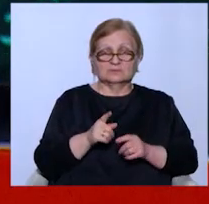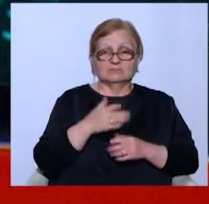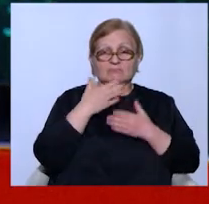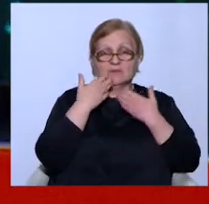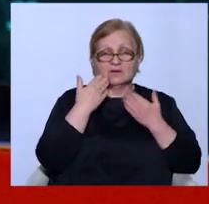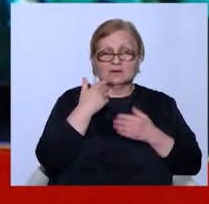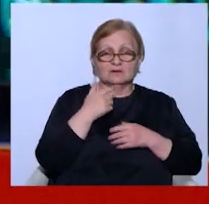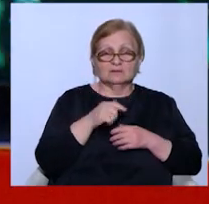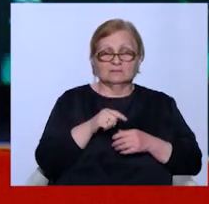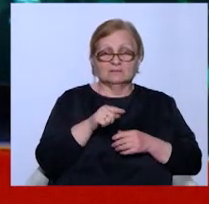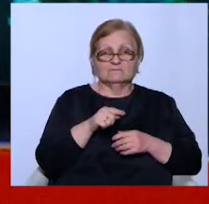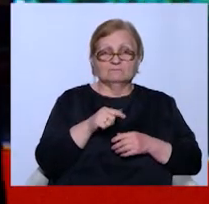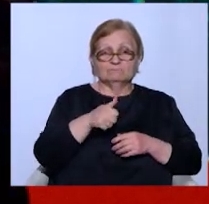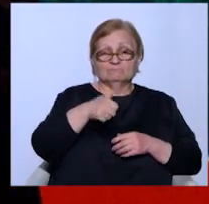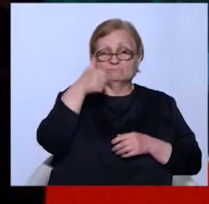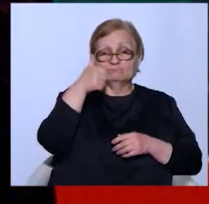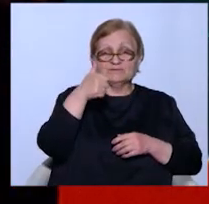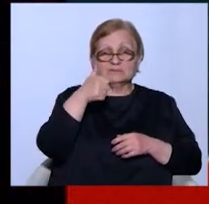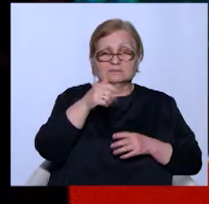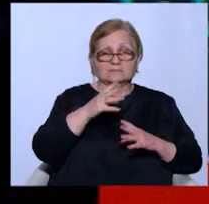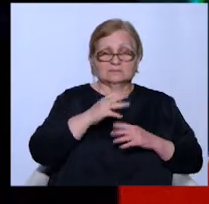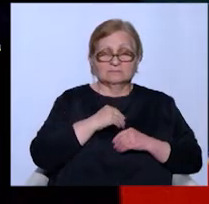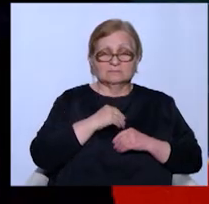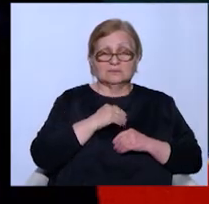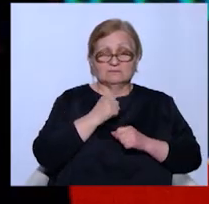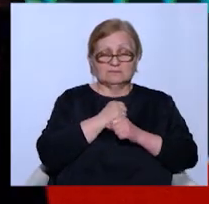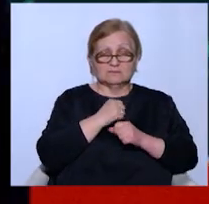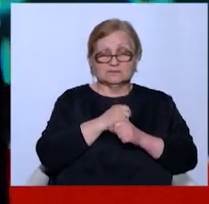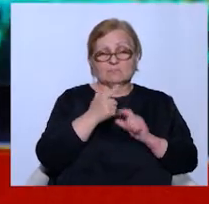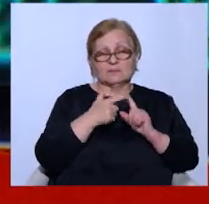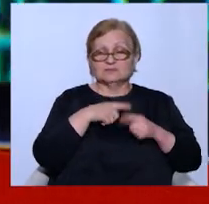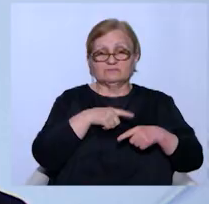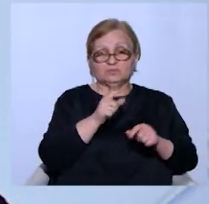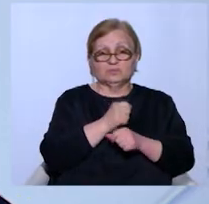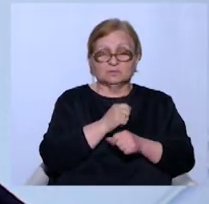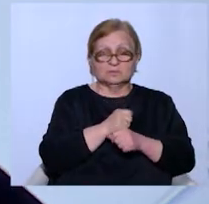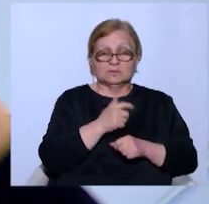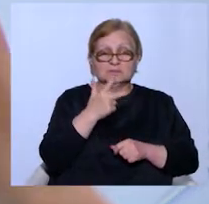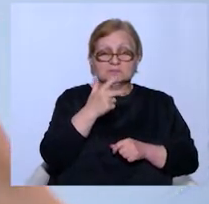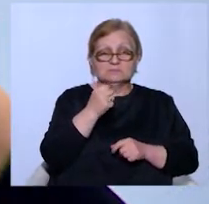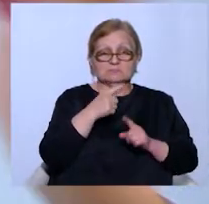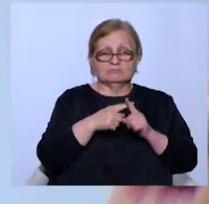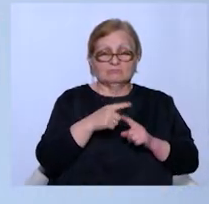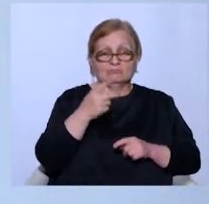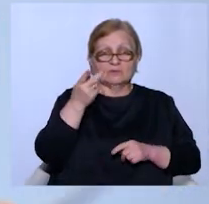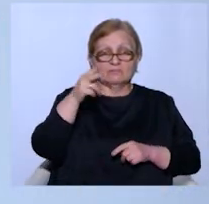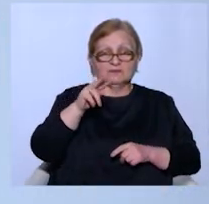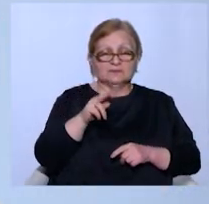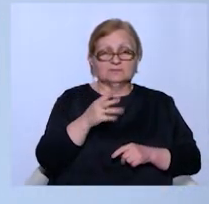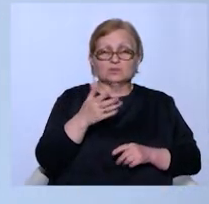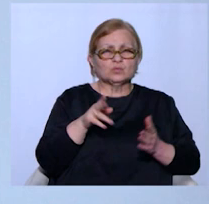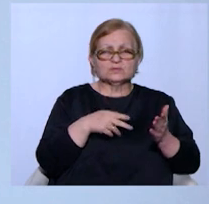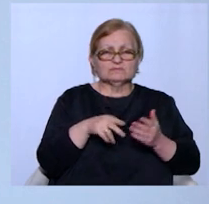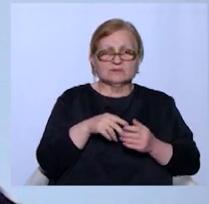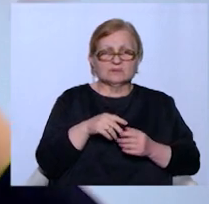მარტივად. მოდით ახლა ეს პირველს მე გავაკეთებ თქვენთან ერთად, მეორე დამოუკიდებლად გააკეთეთ შემდეგში. 300 + 5 კვადრატში როგორ